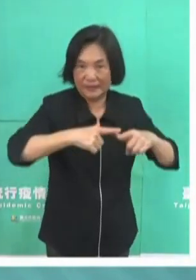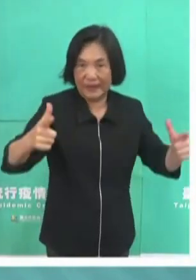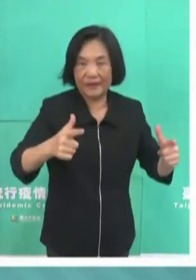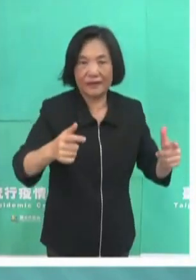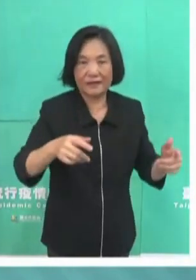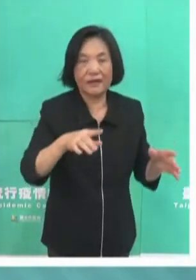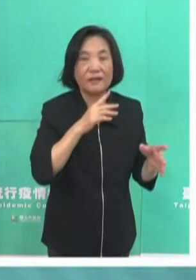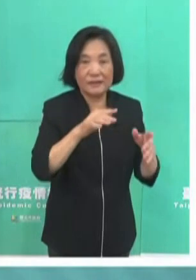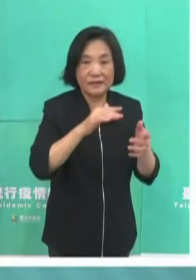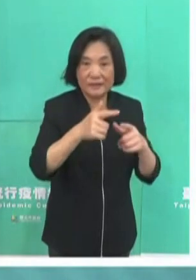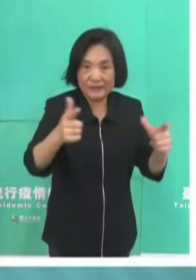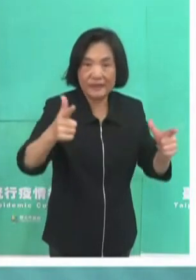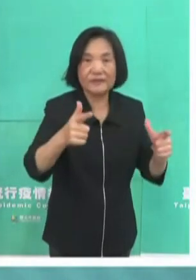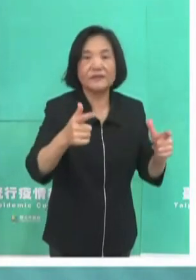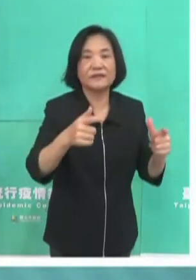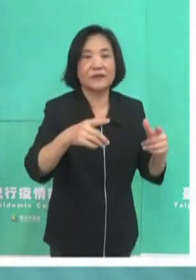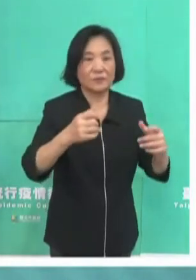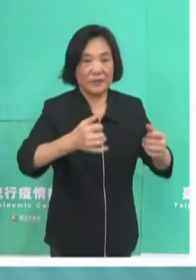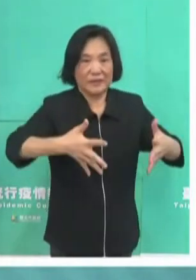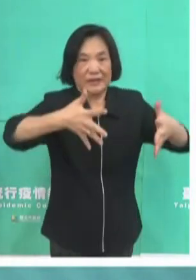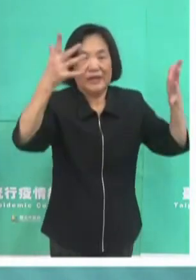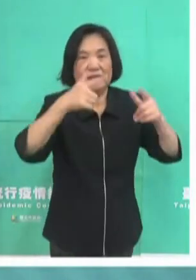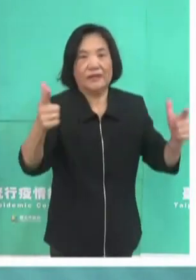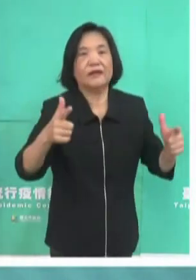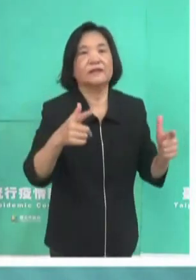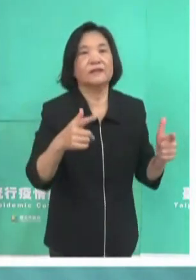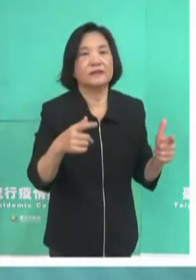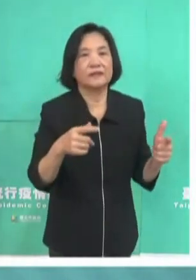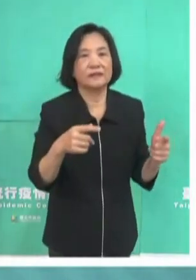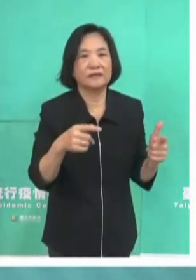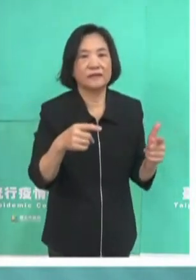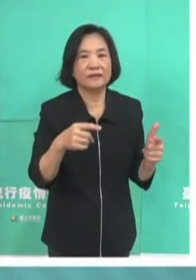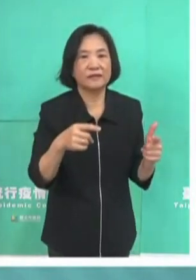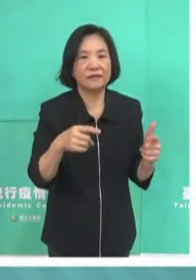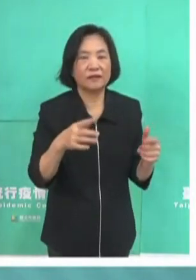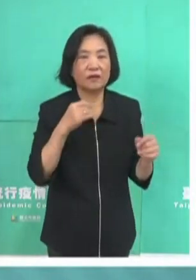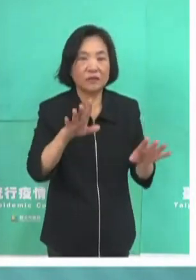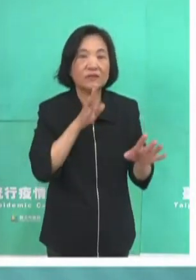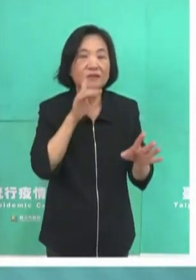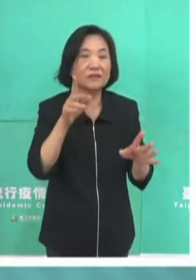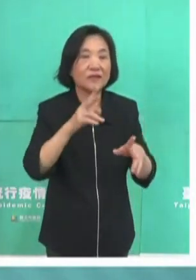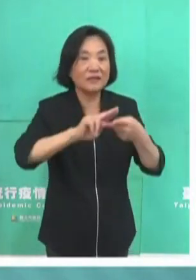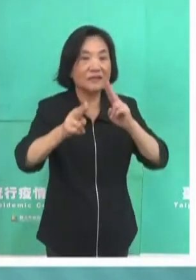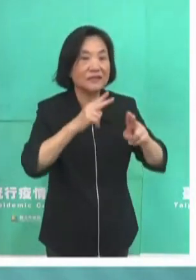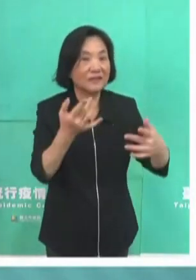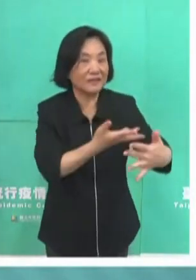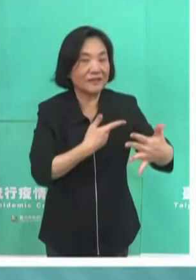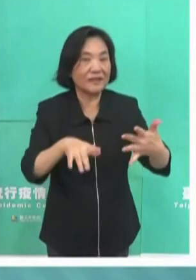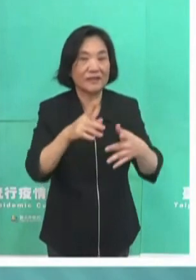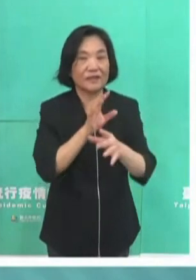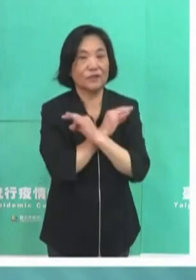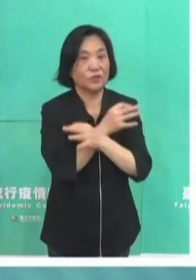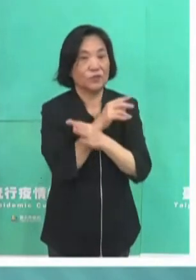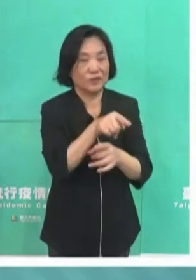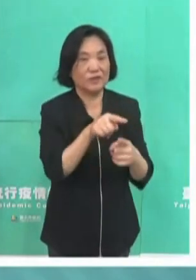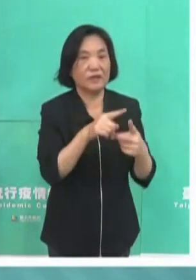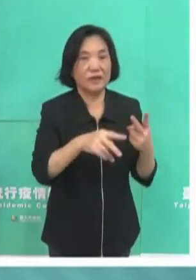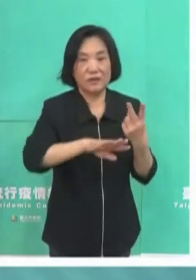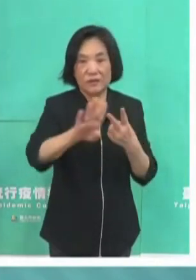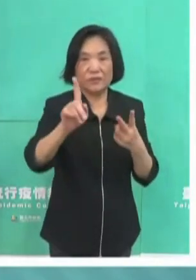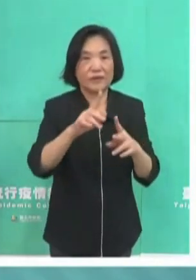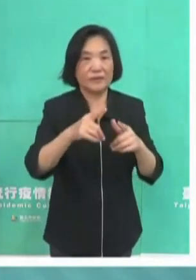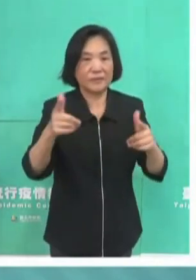一有确诊案例可以收了哈。当然，其中一个就是健团的那个救国团那个，还有一家大型旅